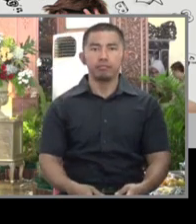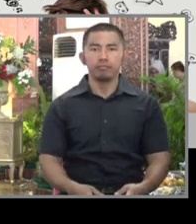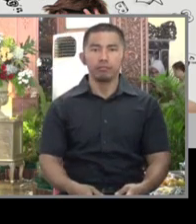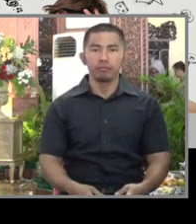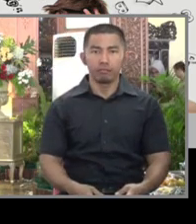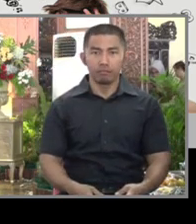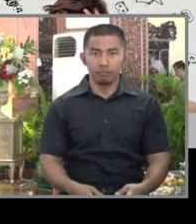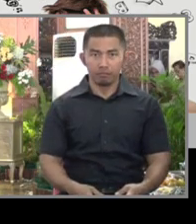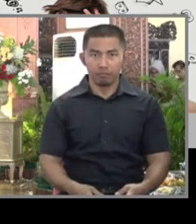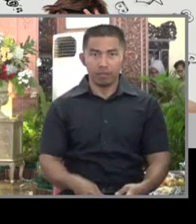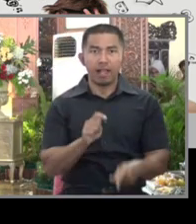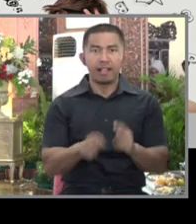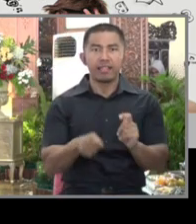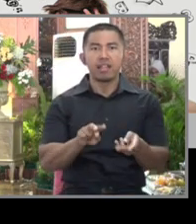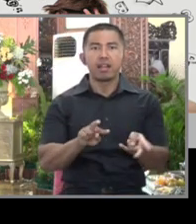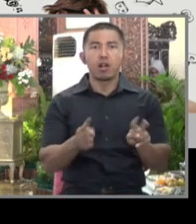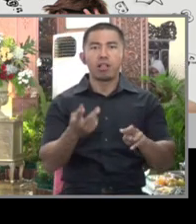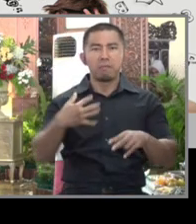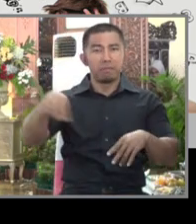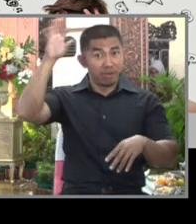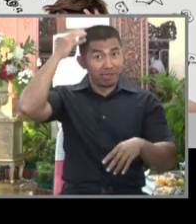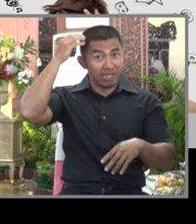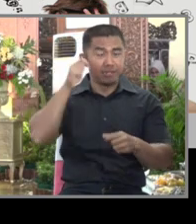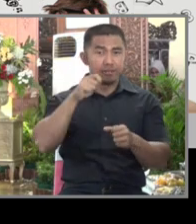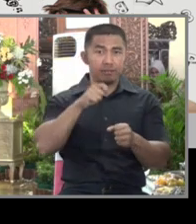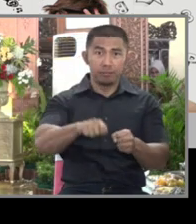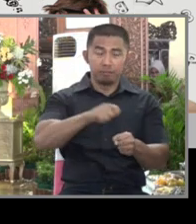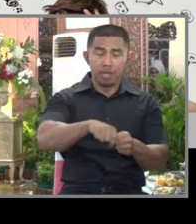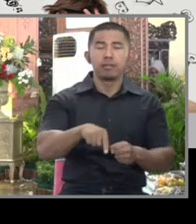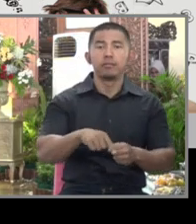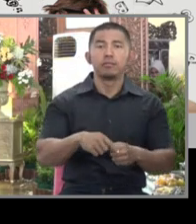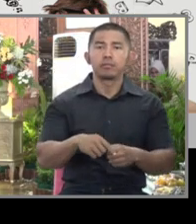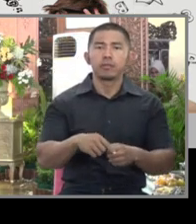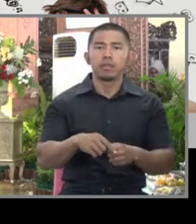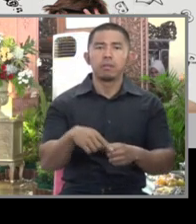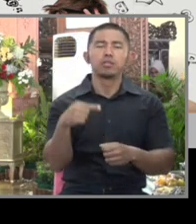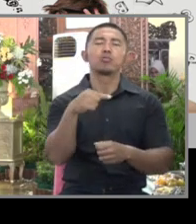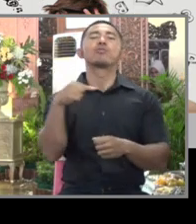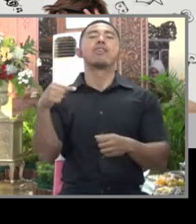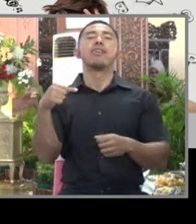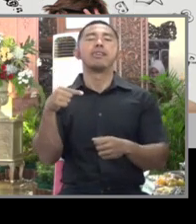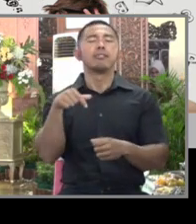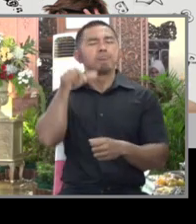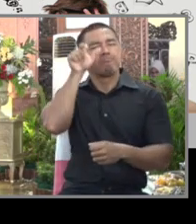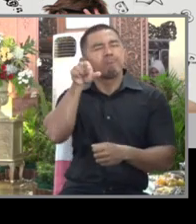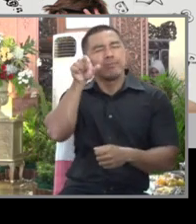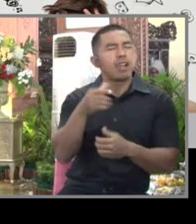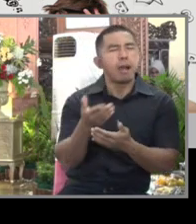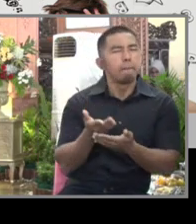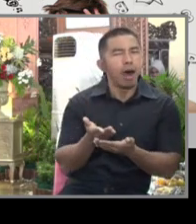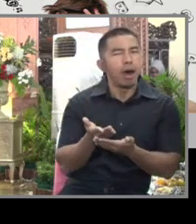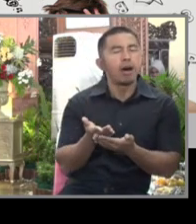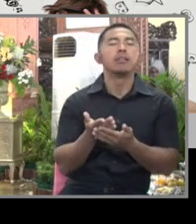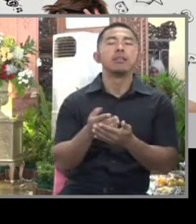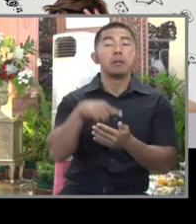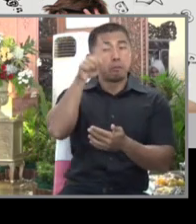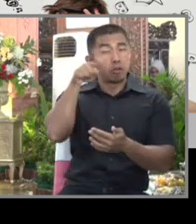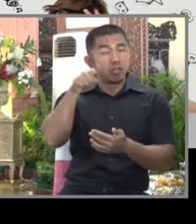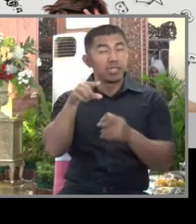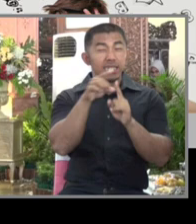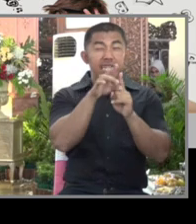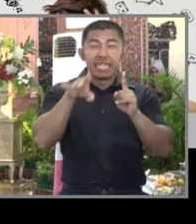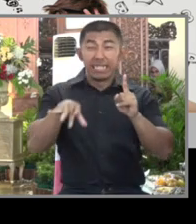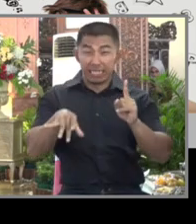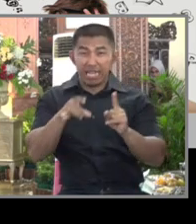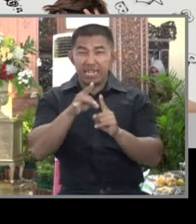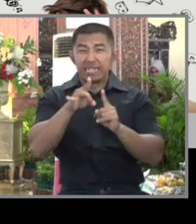Kualitas tata kelola pemerintahan di Kabupaten Jepara masih belum optimal, indikasinya adalah persentase desa